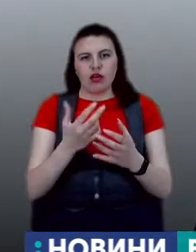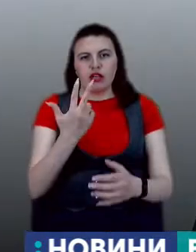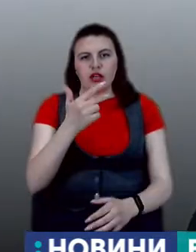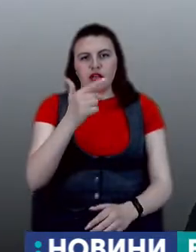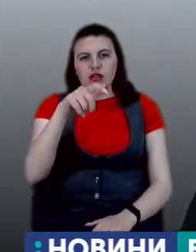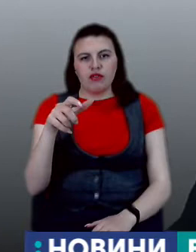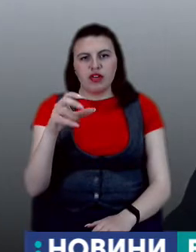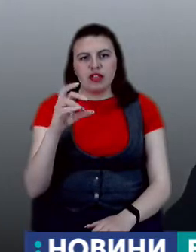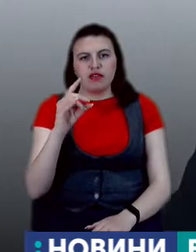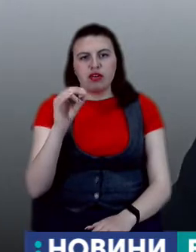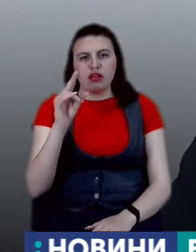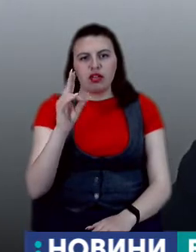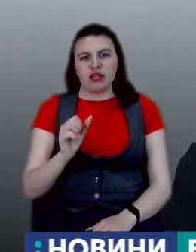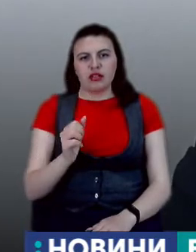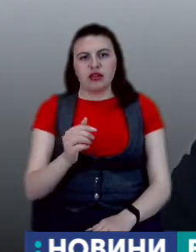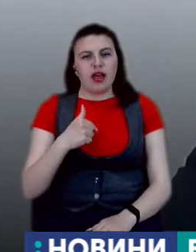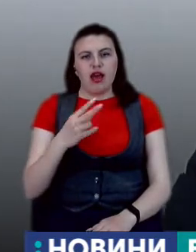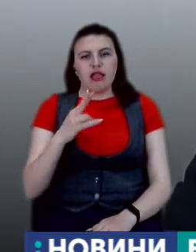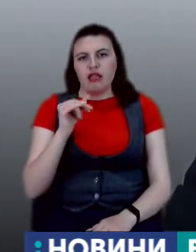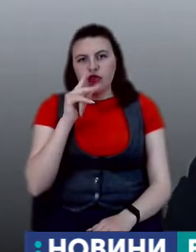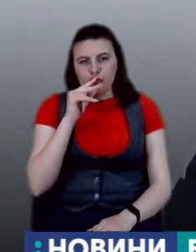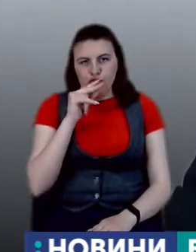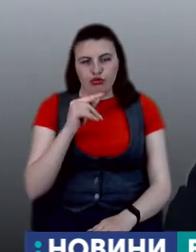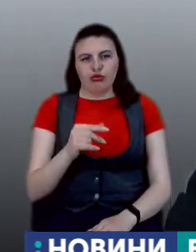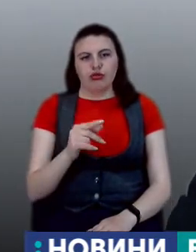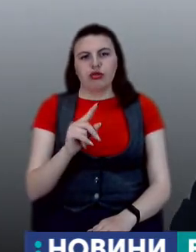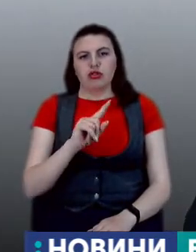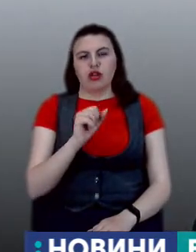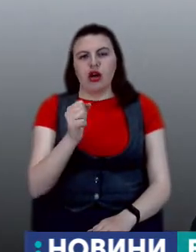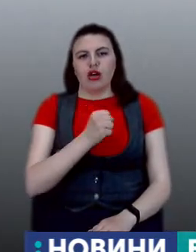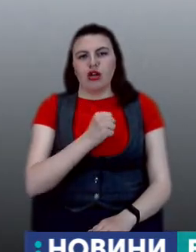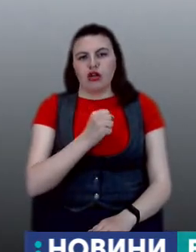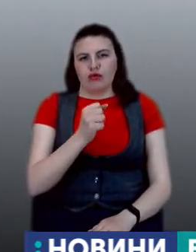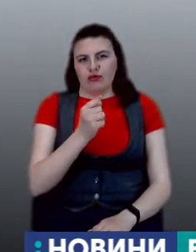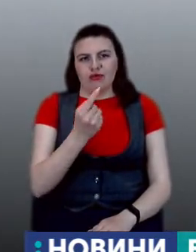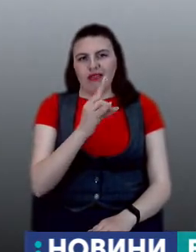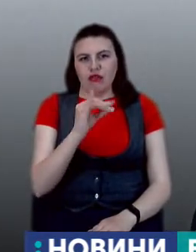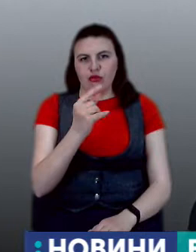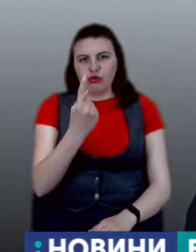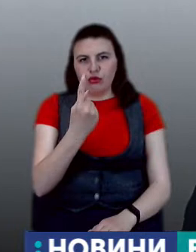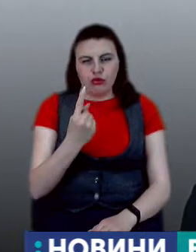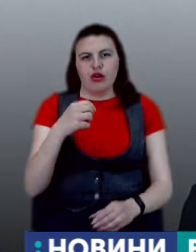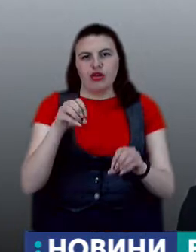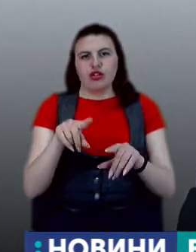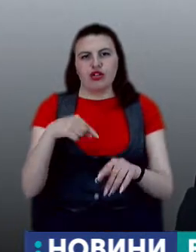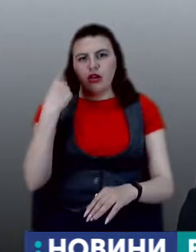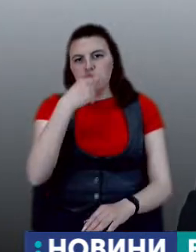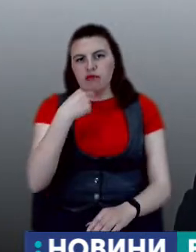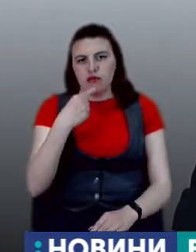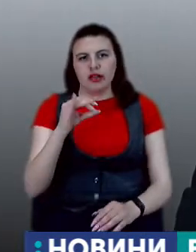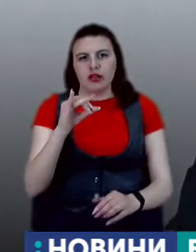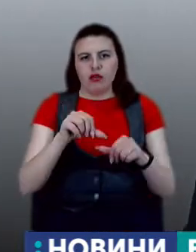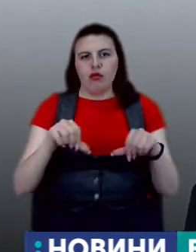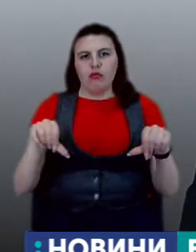Сєвєродонецьк. Я не шкодую за жодним тим рішенням, яке приймав я особисто і комісія наш так само.